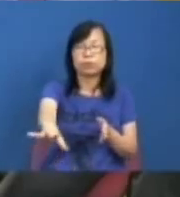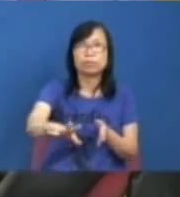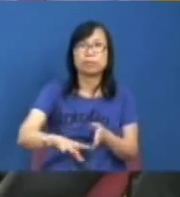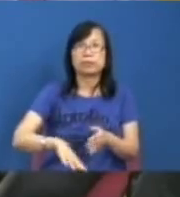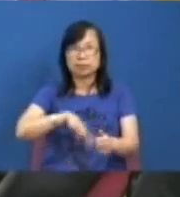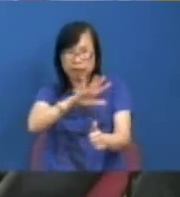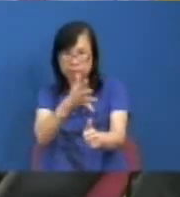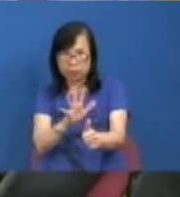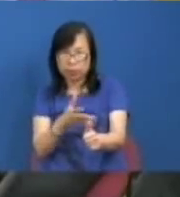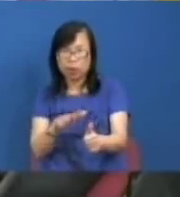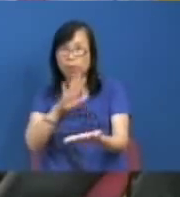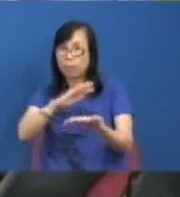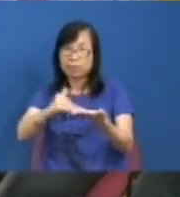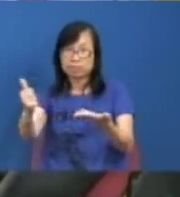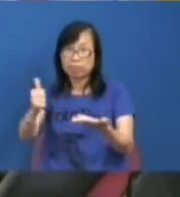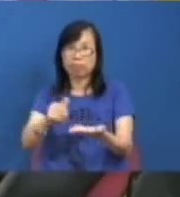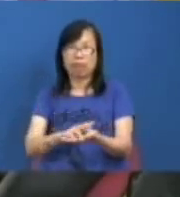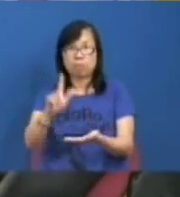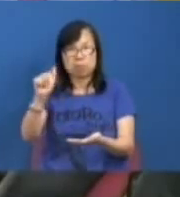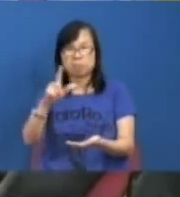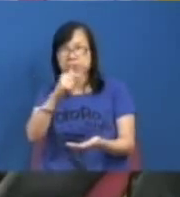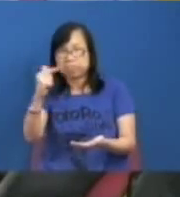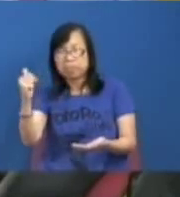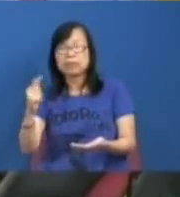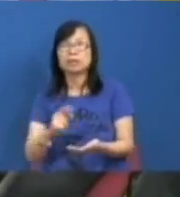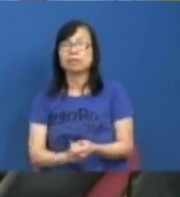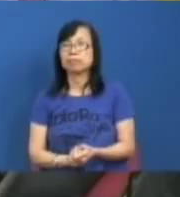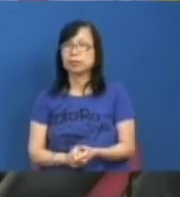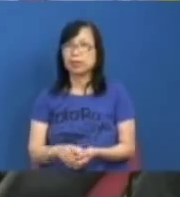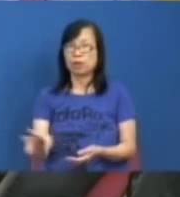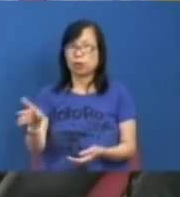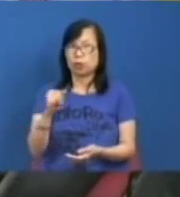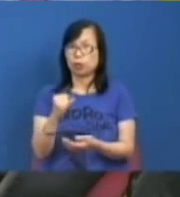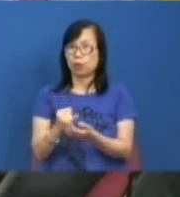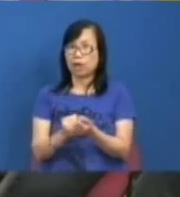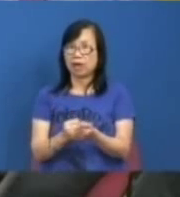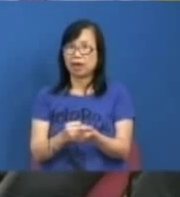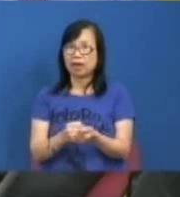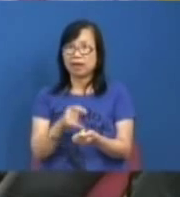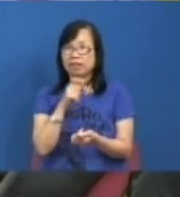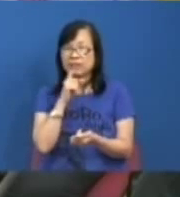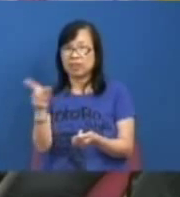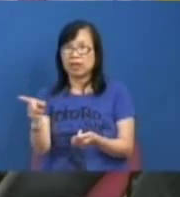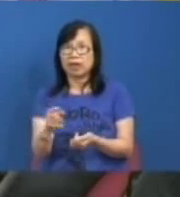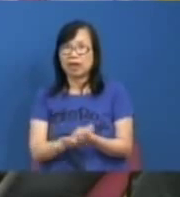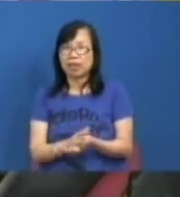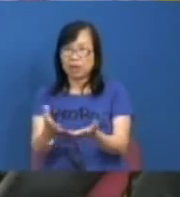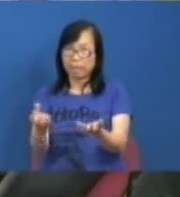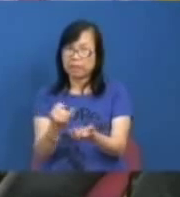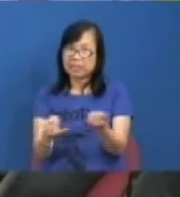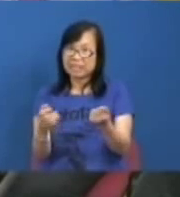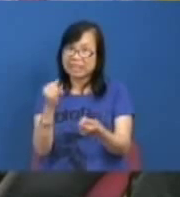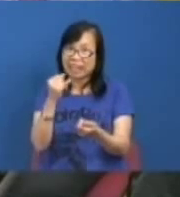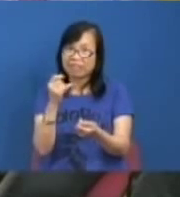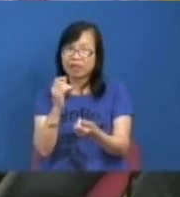衞生，係有細菌噶嘛污水佢係。 咁講渠務喎，聽講而家山頂有條街路，多謝你喎，你幫人哋接咗一個